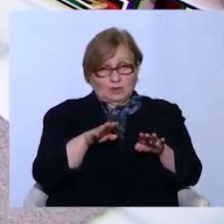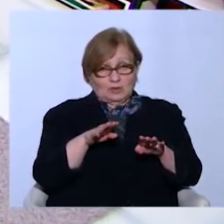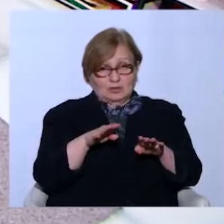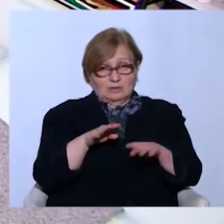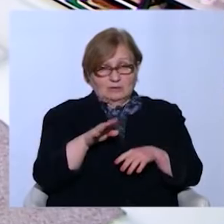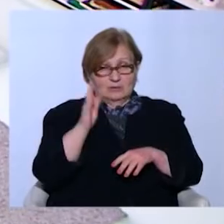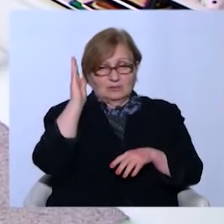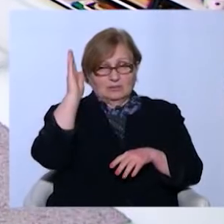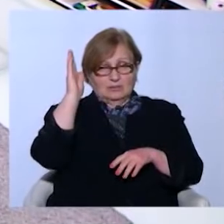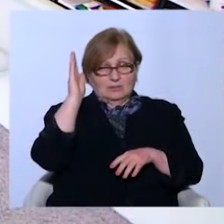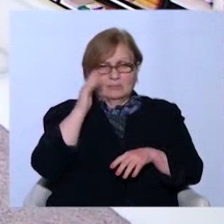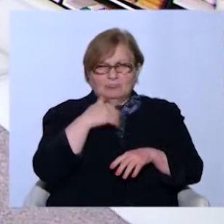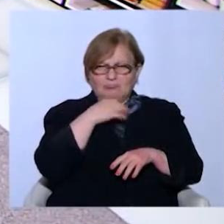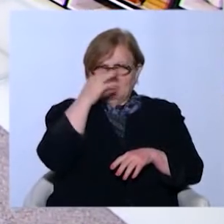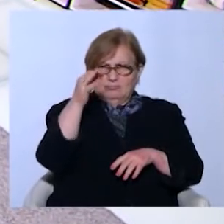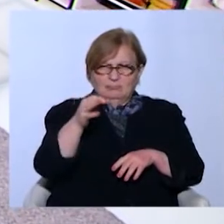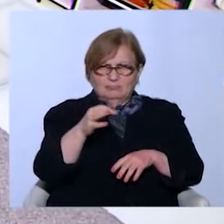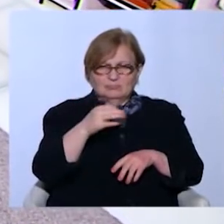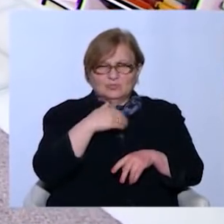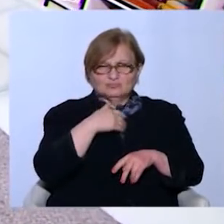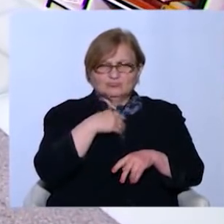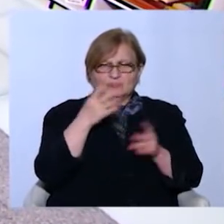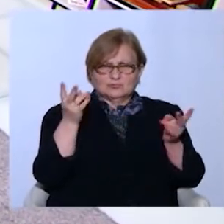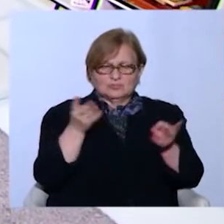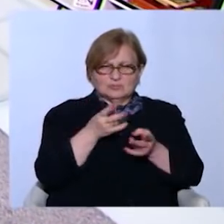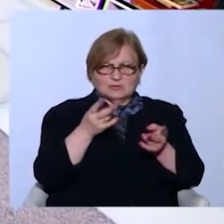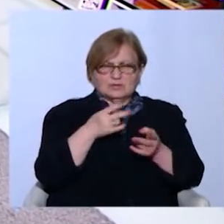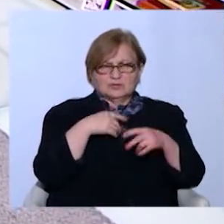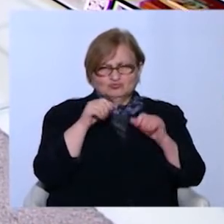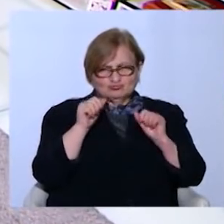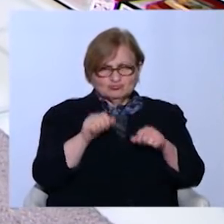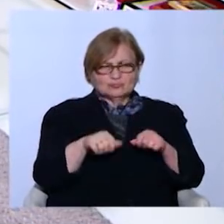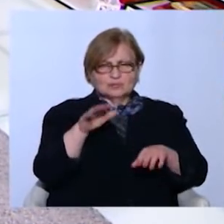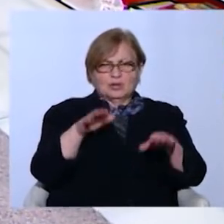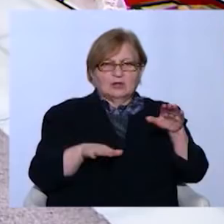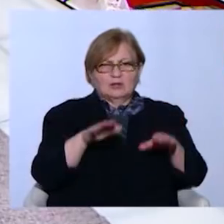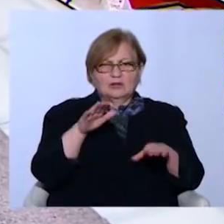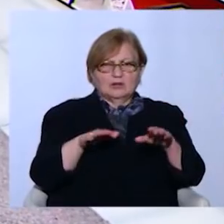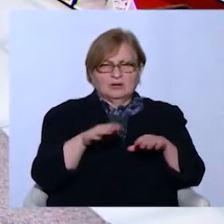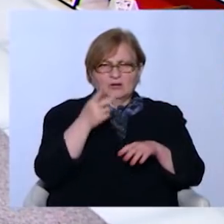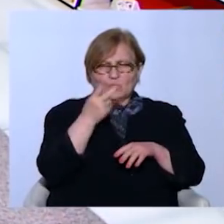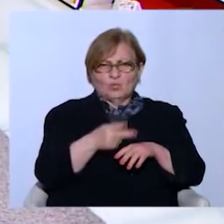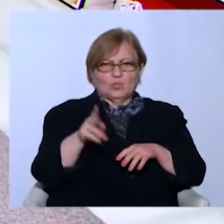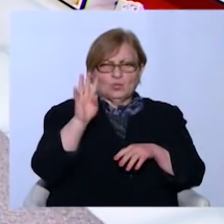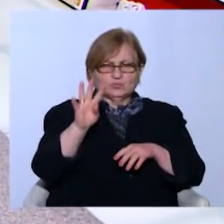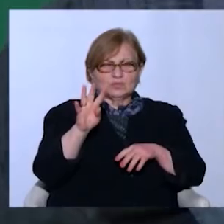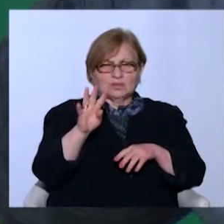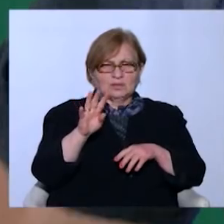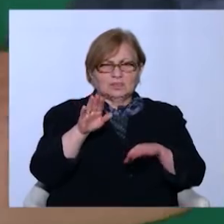ავწიე ხელი და ვთქვი: მასწავლებელო, ჩვენ შეგვიძლია ავწონოთ